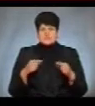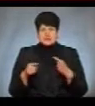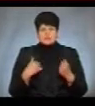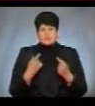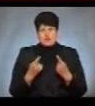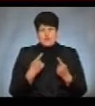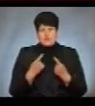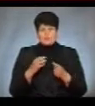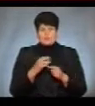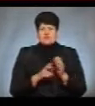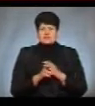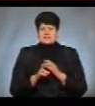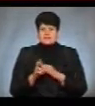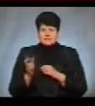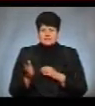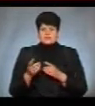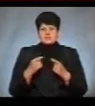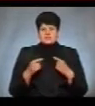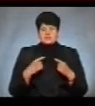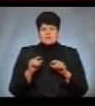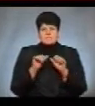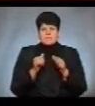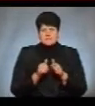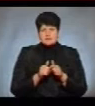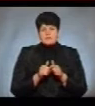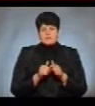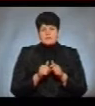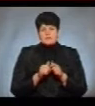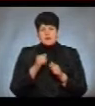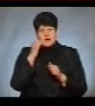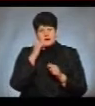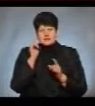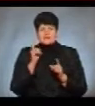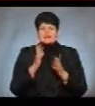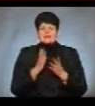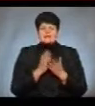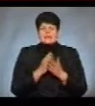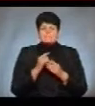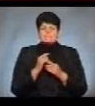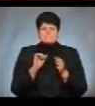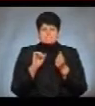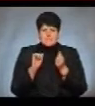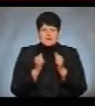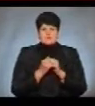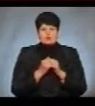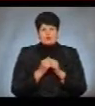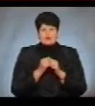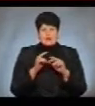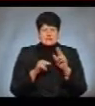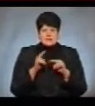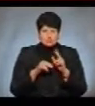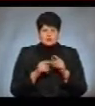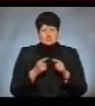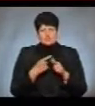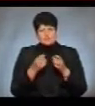про церкви чи інші пам'ятки архітектури, які є пам'яткою архітектури, чи просто